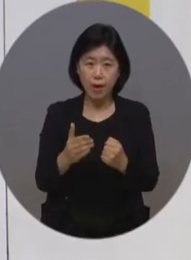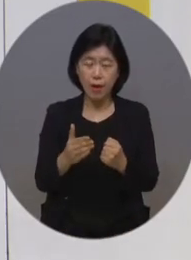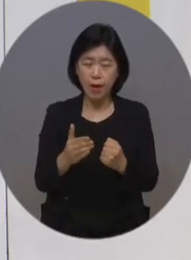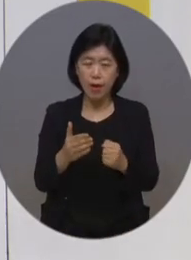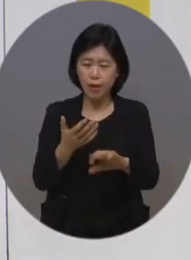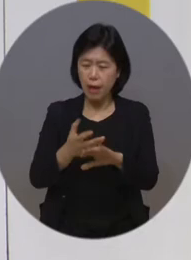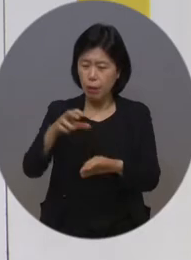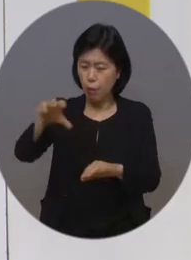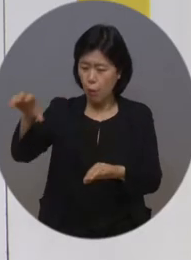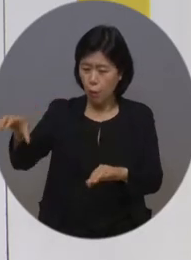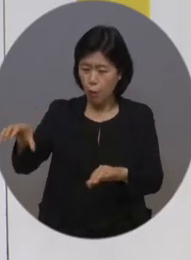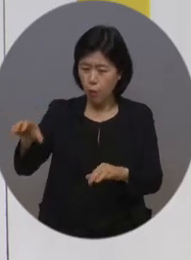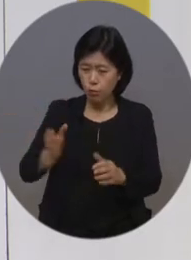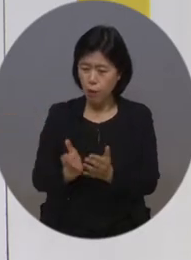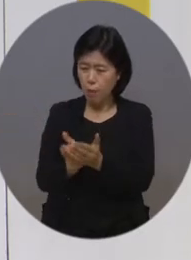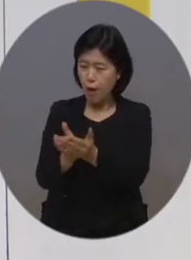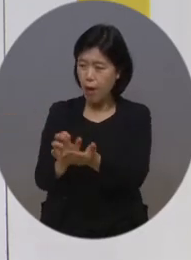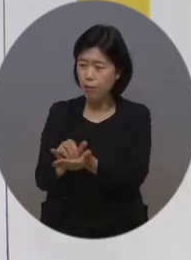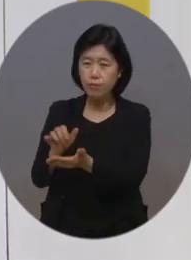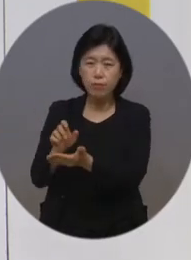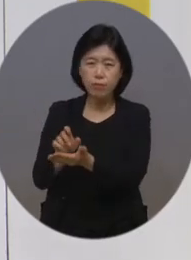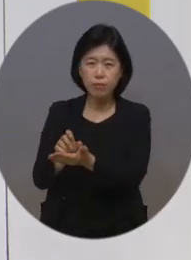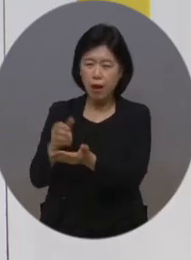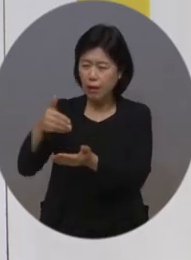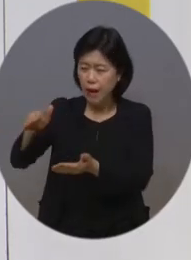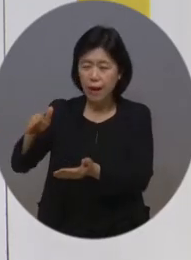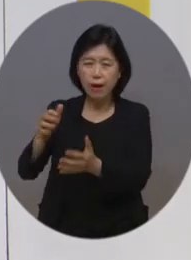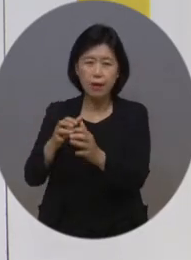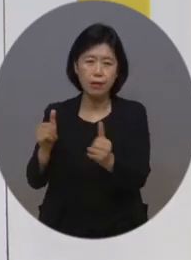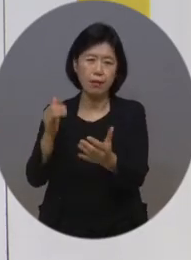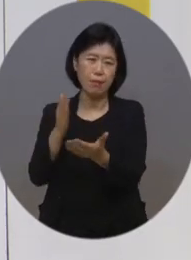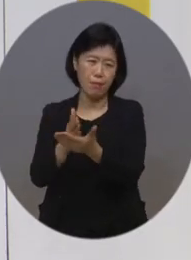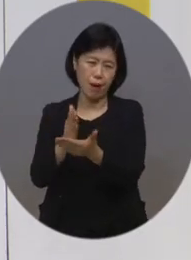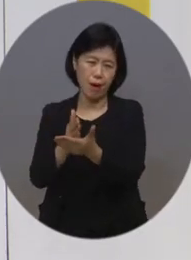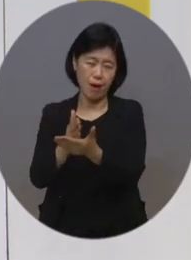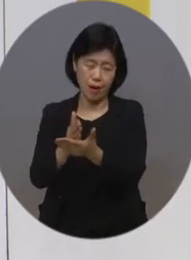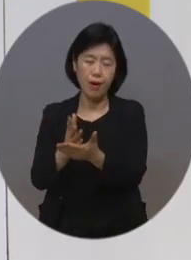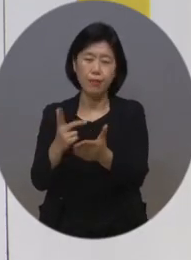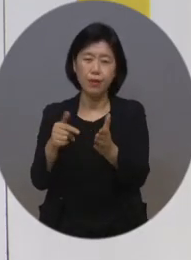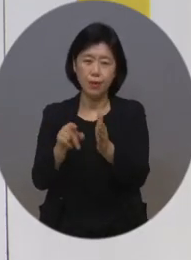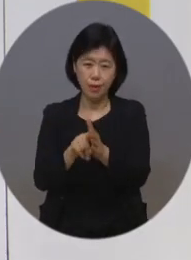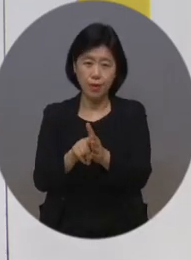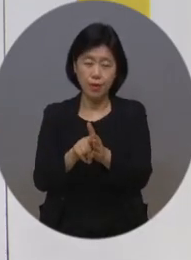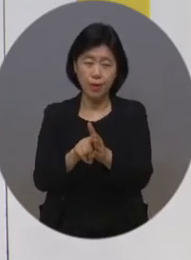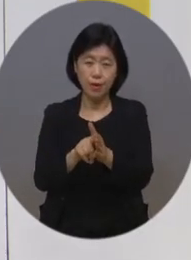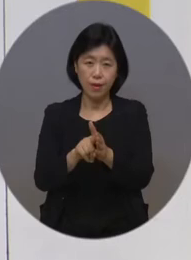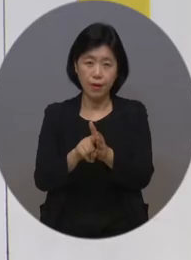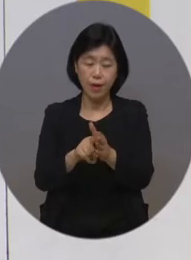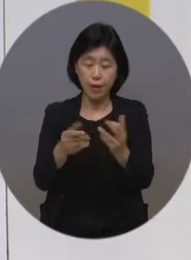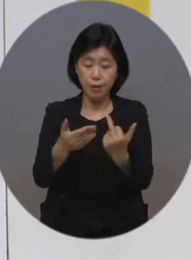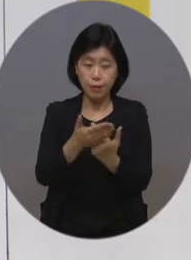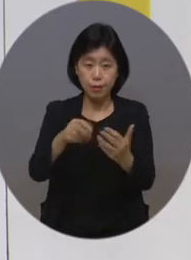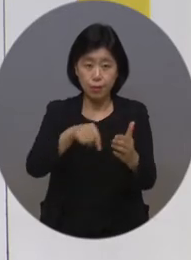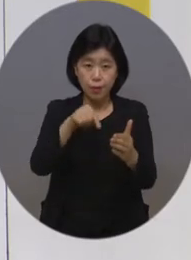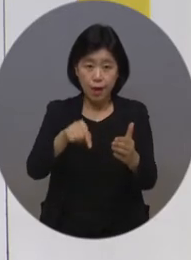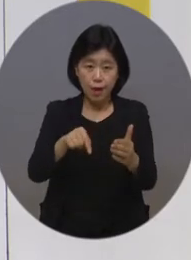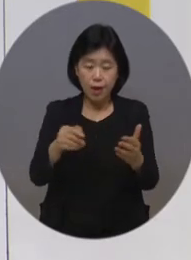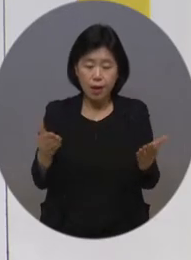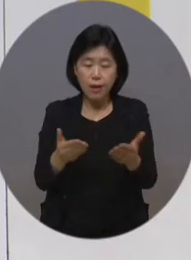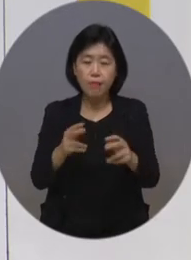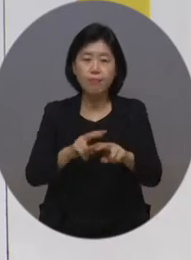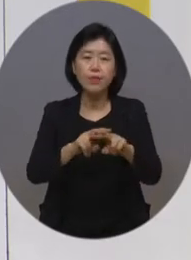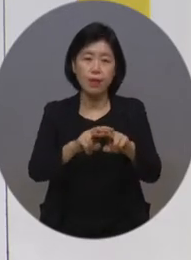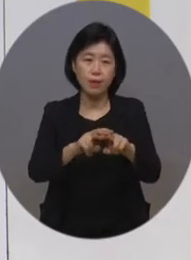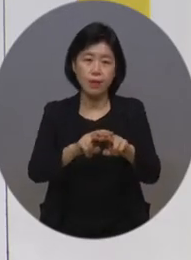인재를 육성하는 제주 더 큰 내일 센터라는 4 취업 창업 훈련기관 을 만들어서 이게 뭐가